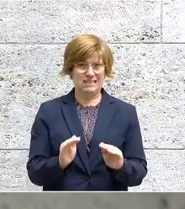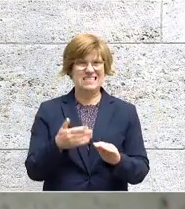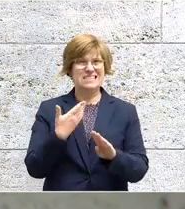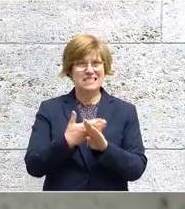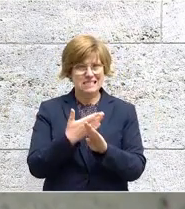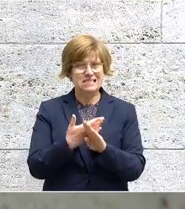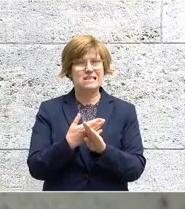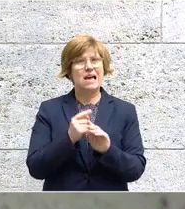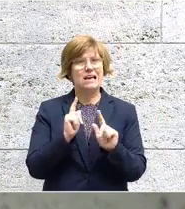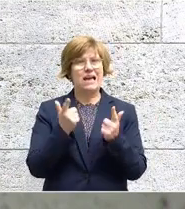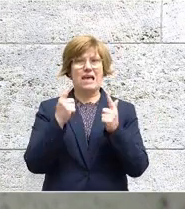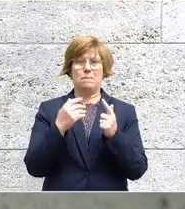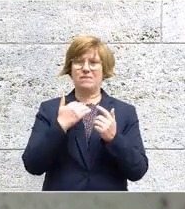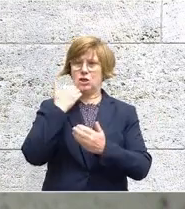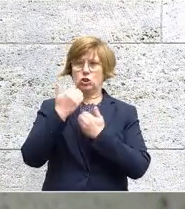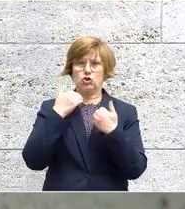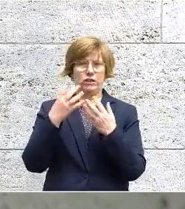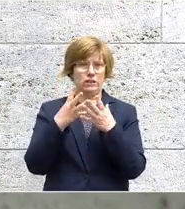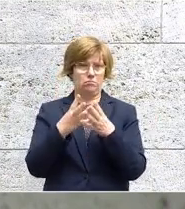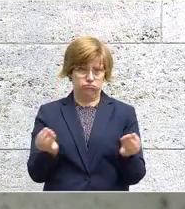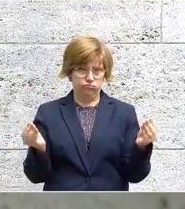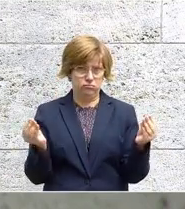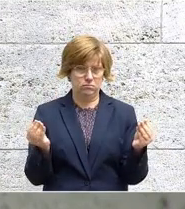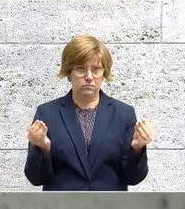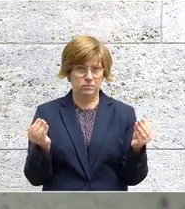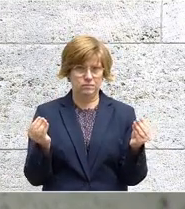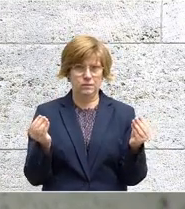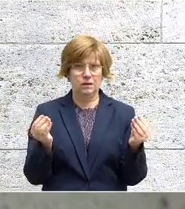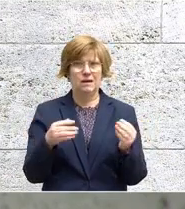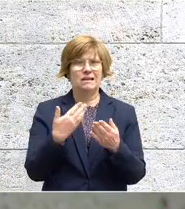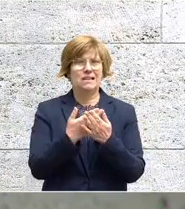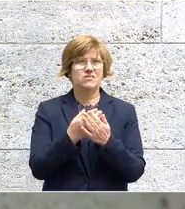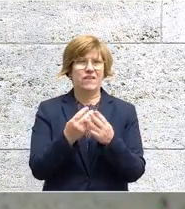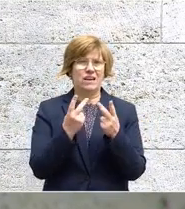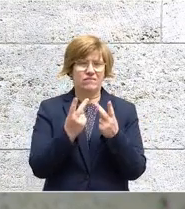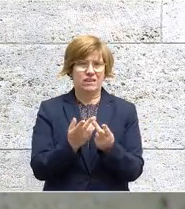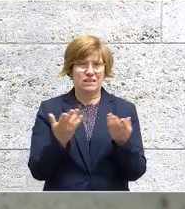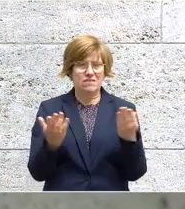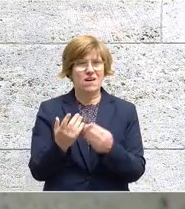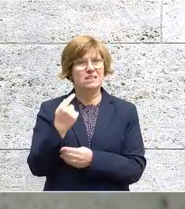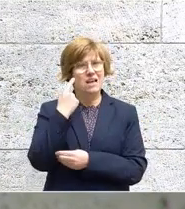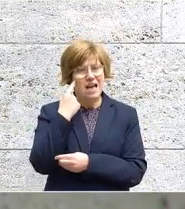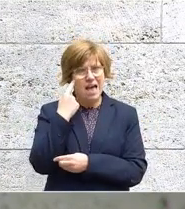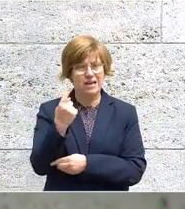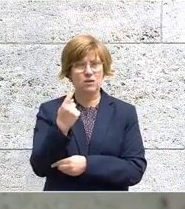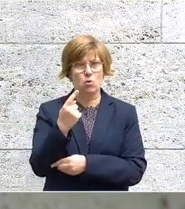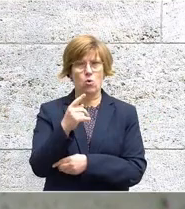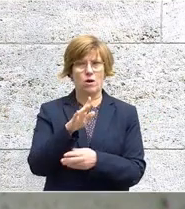Stück gelebte Geschichte verloren. Und umso wichtiger ist es, die Erinnerung